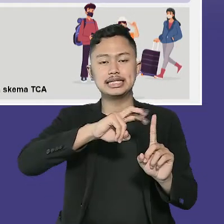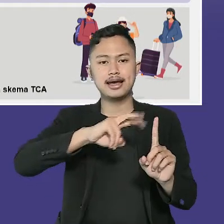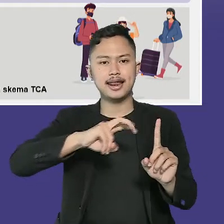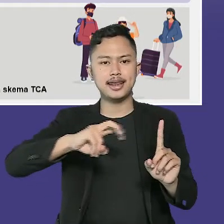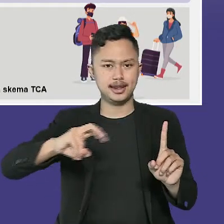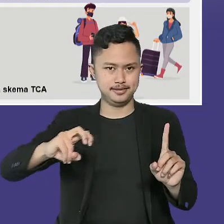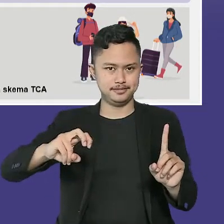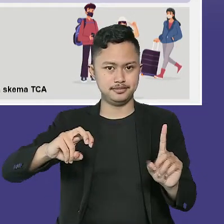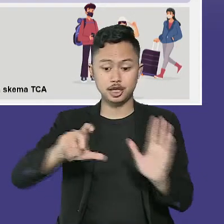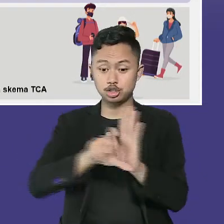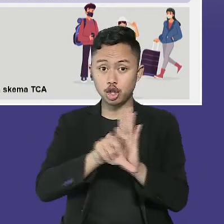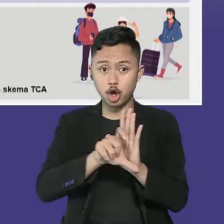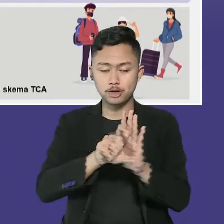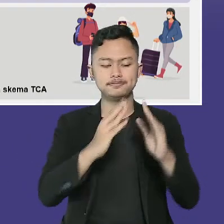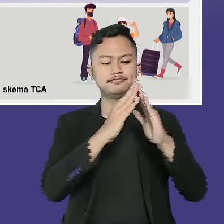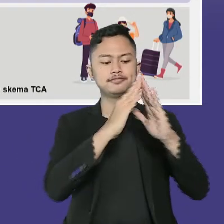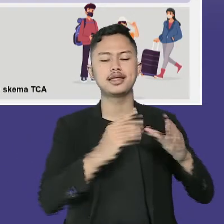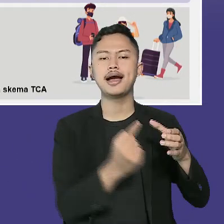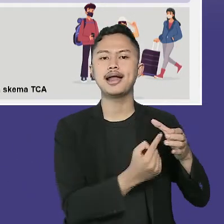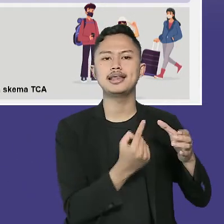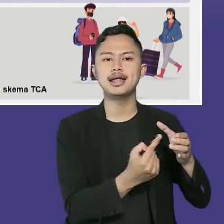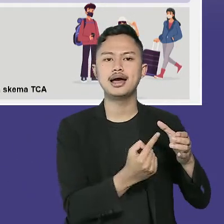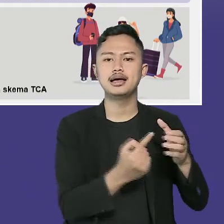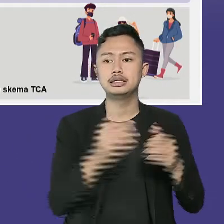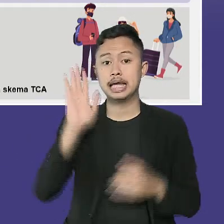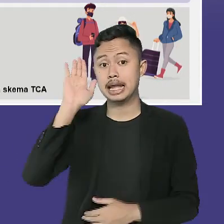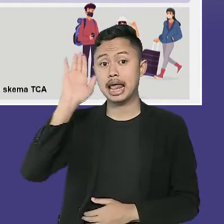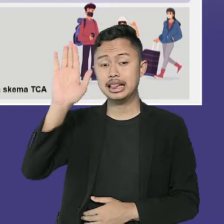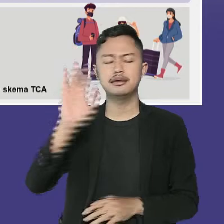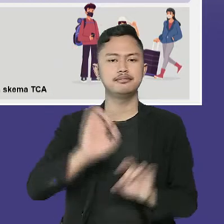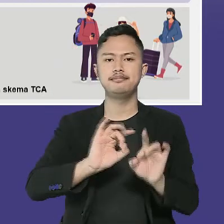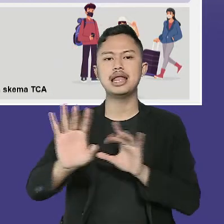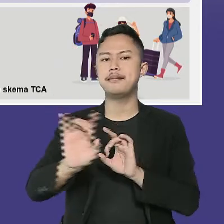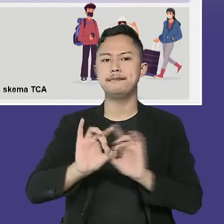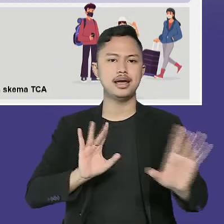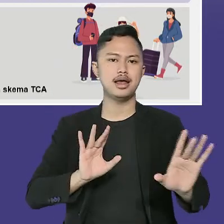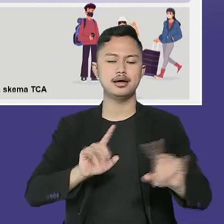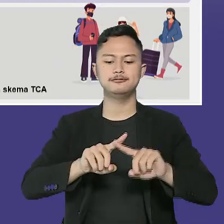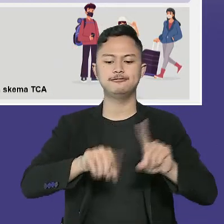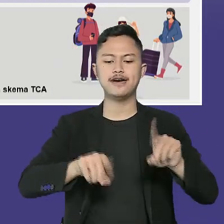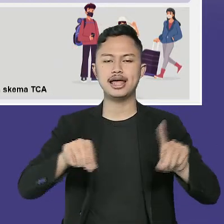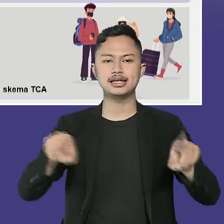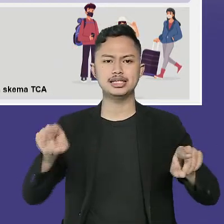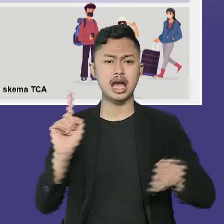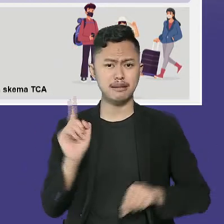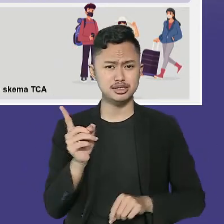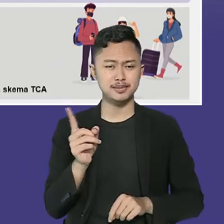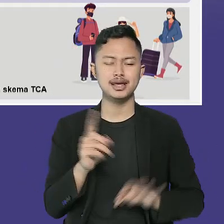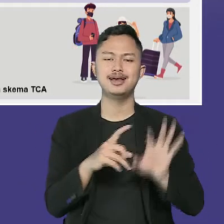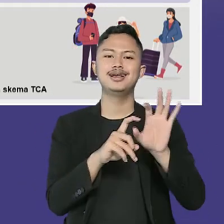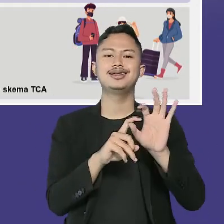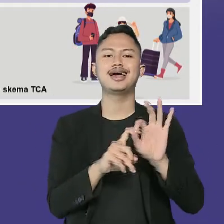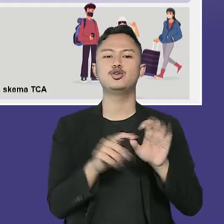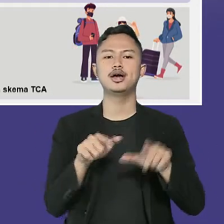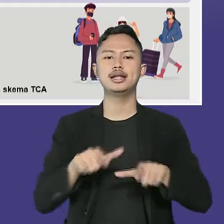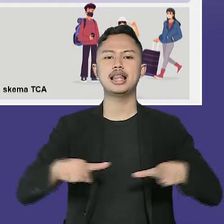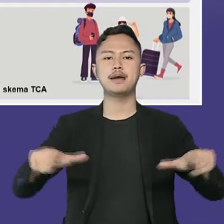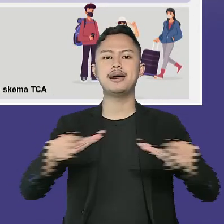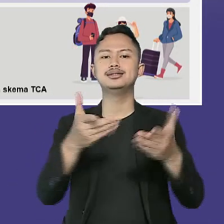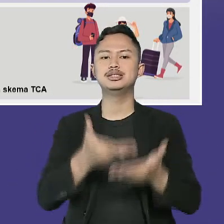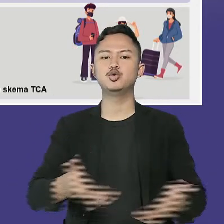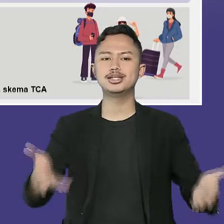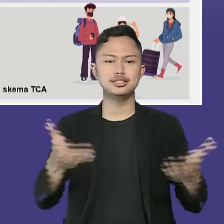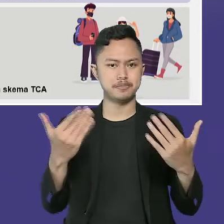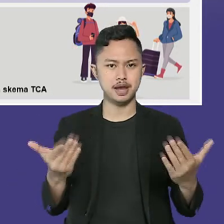satunya durasi karantina, akan dinamis ke depannya, mengingat monitoring implementasi kebijakan di lapangan terus